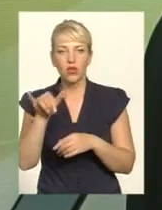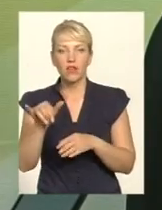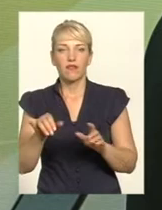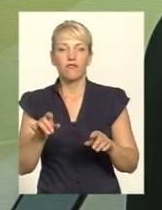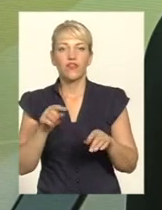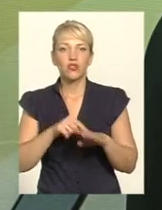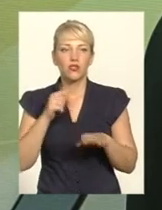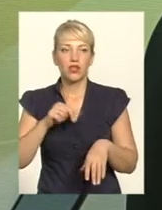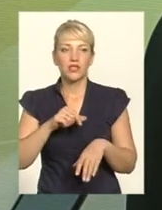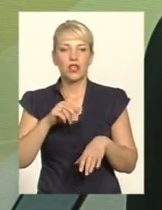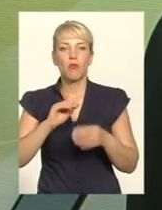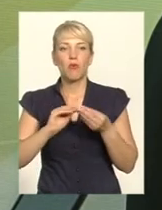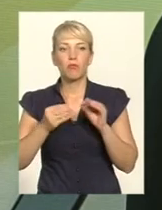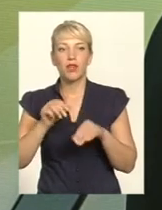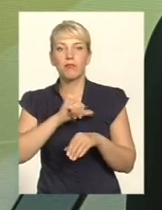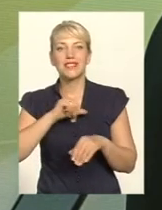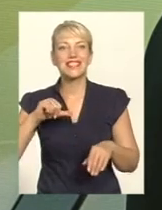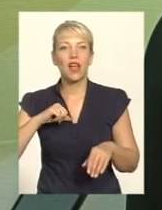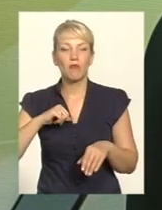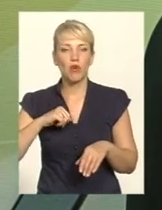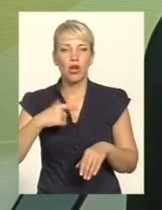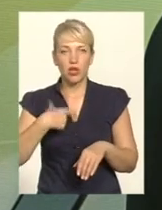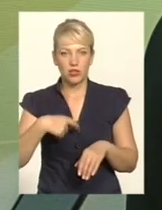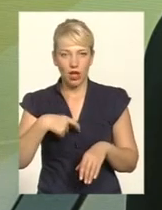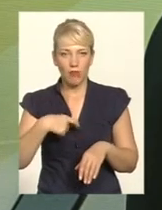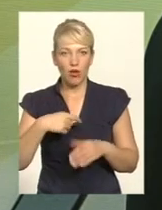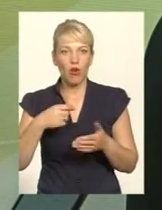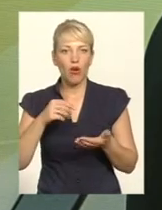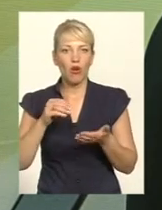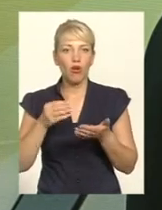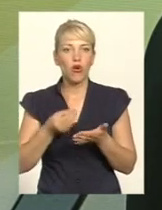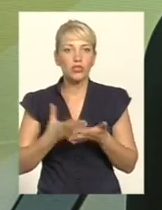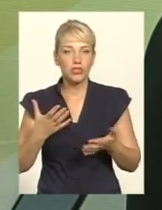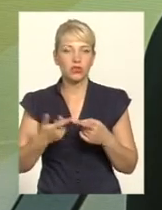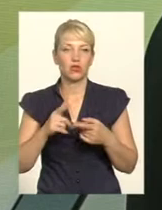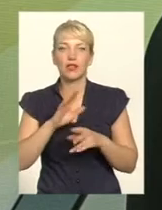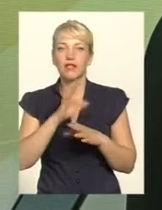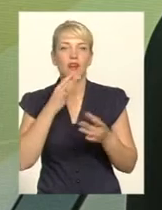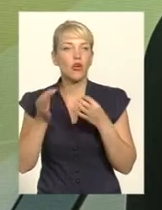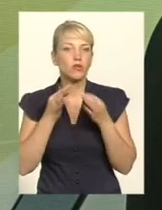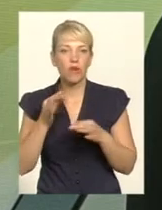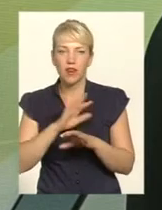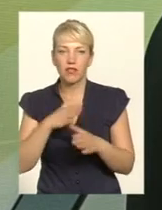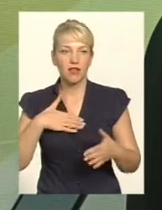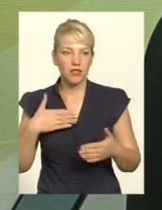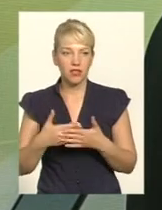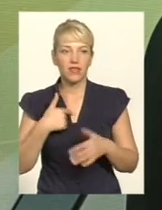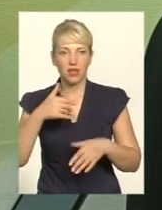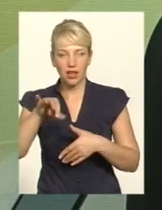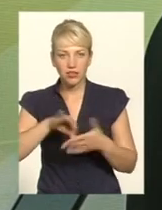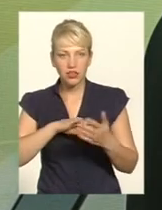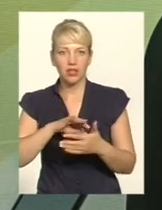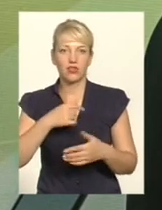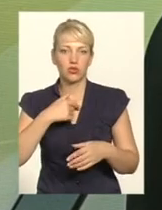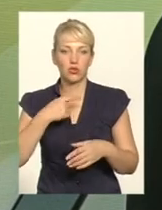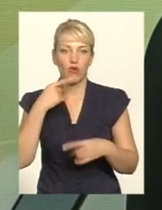проблеми з самооцінкою, не розмовляє, не активна, зразу я, як психолог для себе, відзначаю,